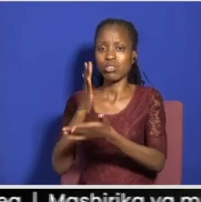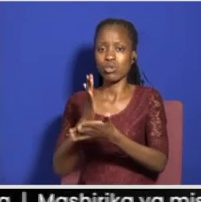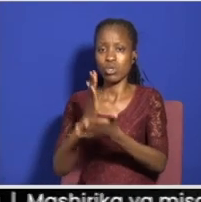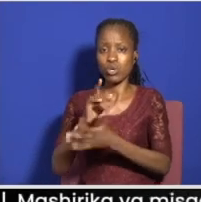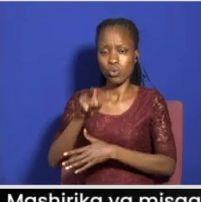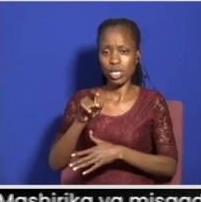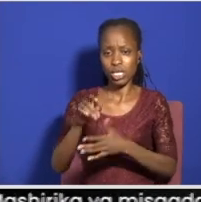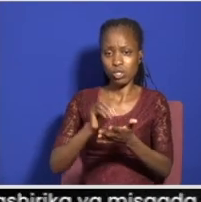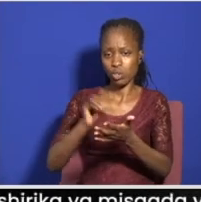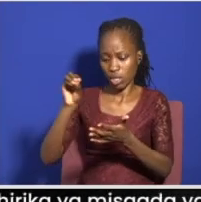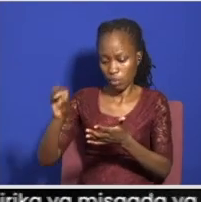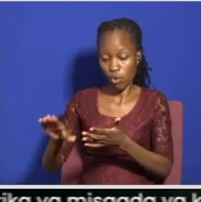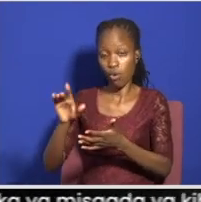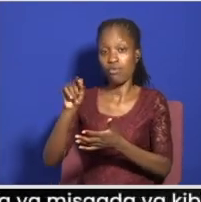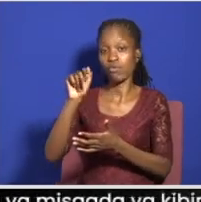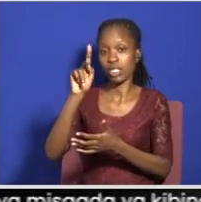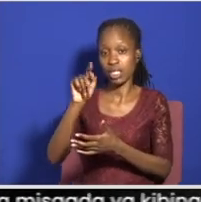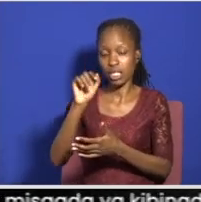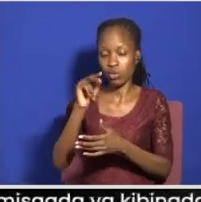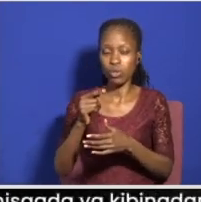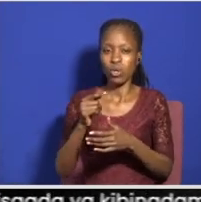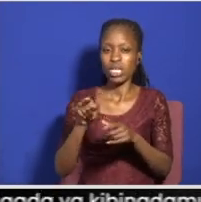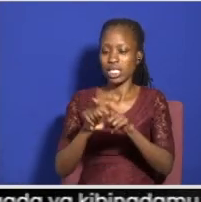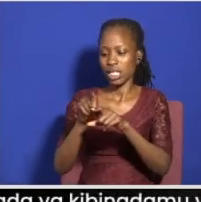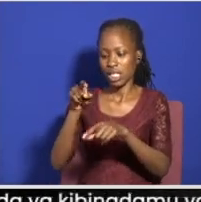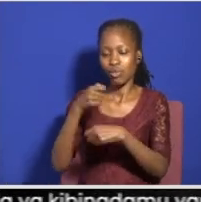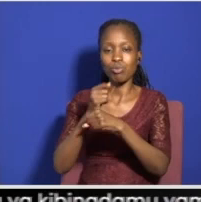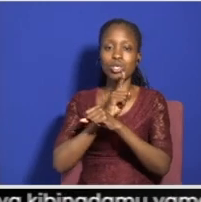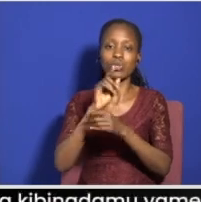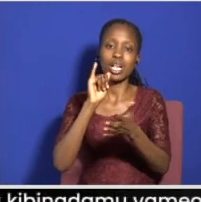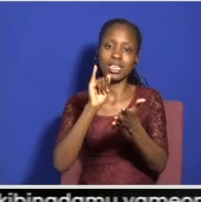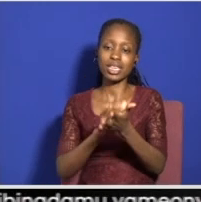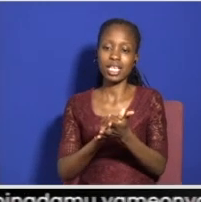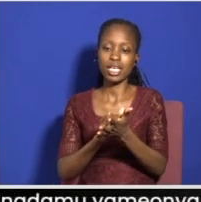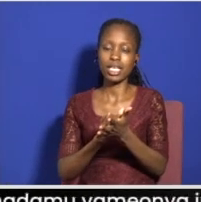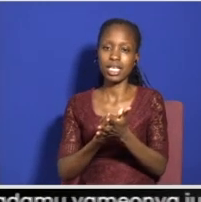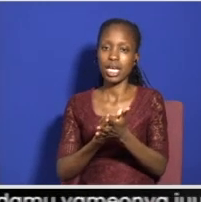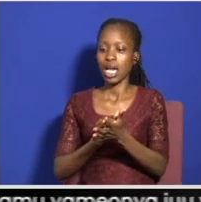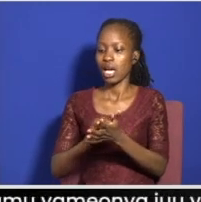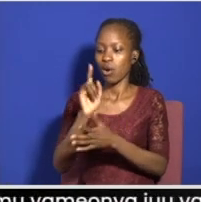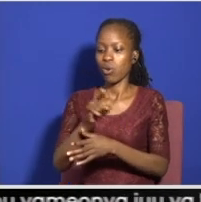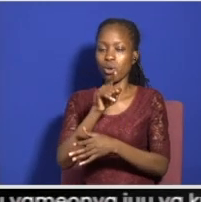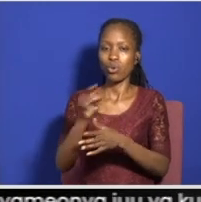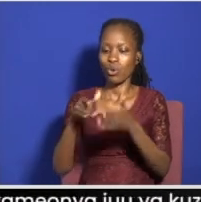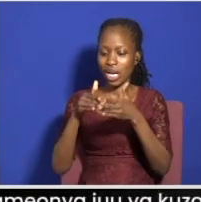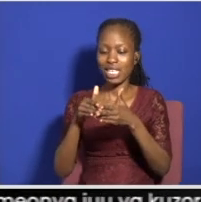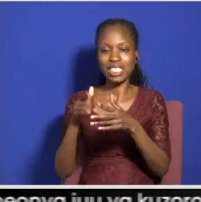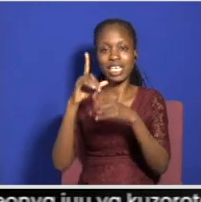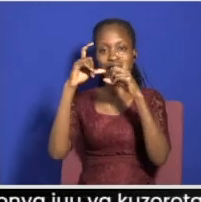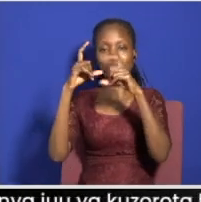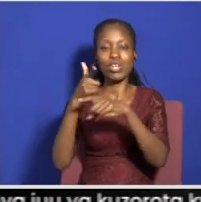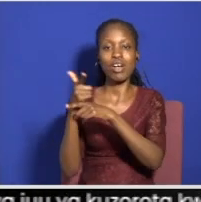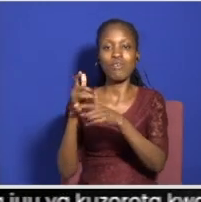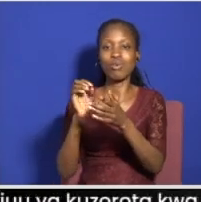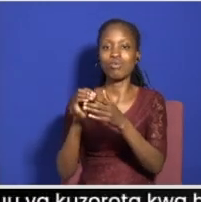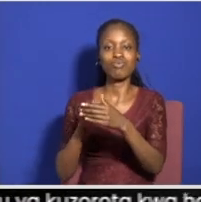kuchukua hatua ili kuona kwamba wote wanaochapisha video hizo chafu basi hawawezi kufanya hivyo. Hii ni kudhibiti tabia hiyo, wakitaka mtandao